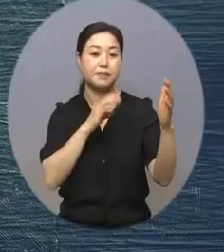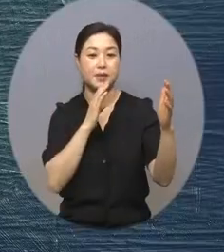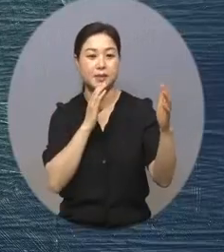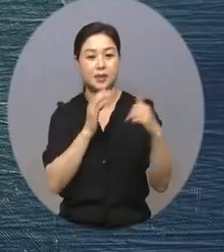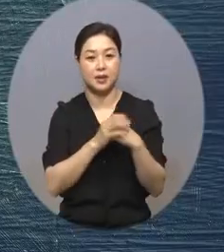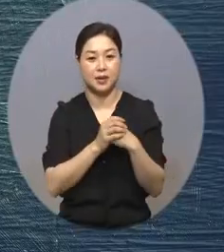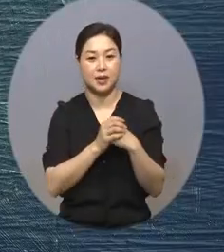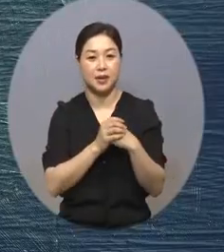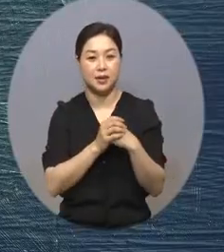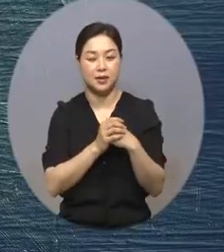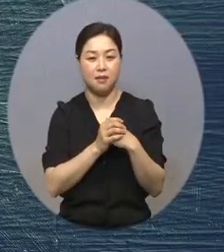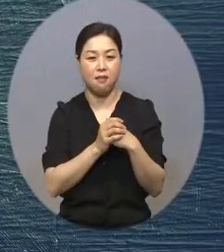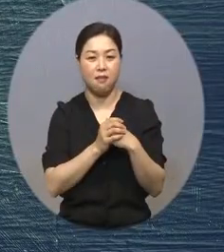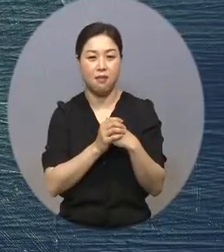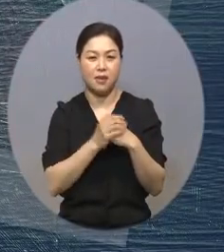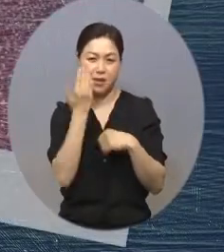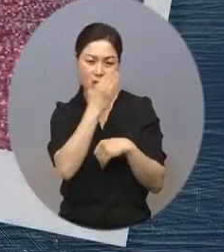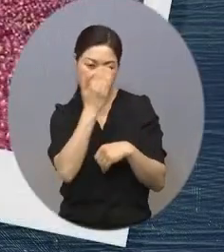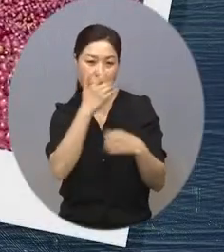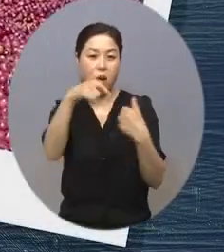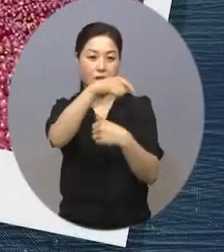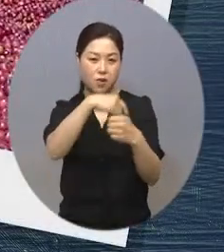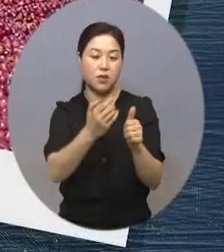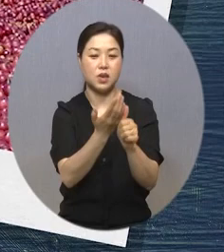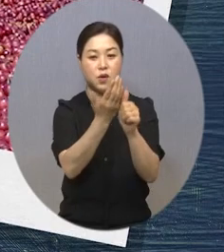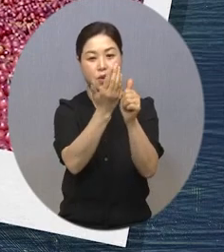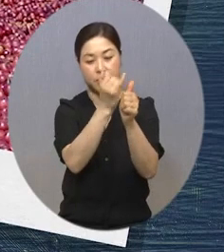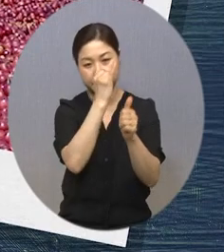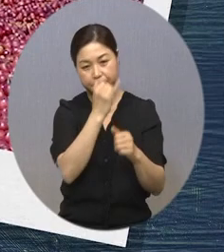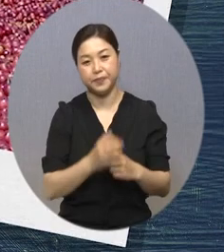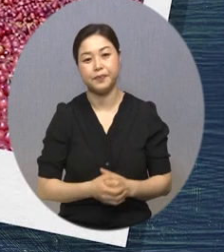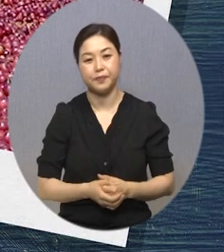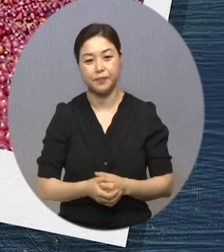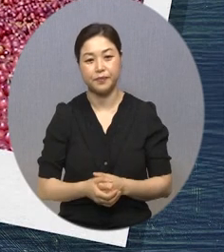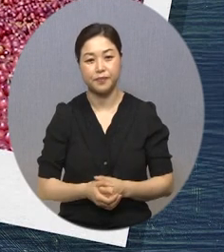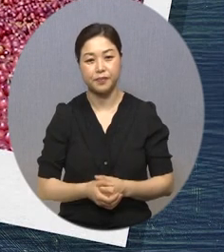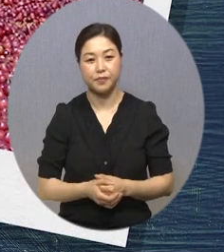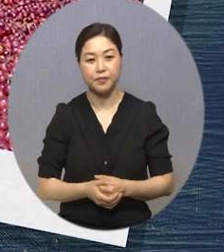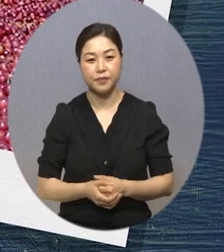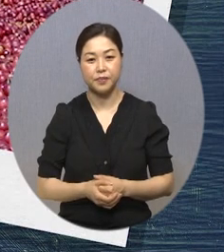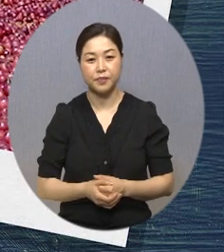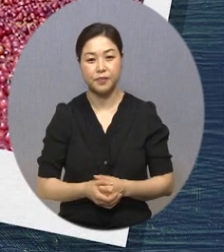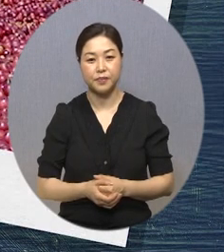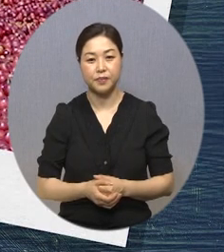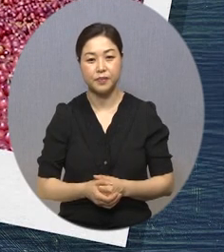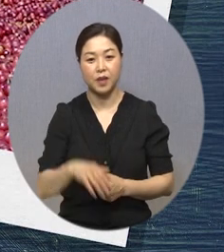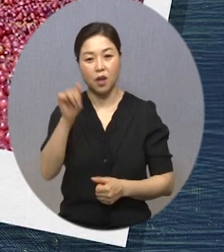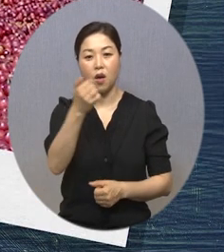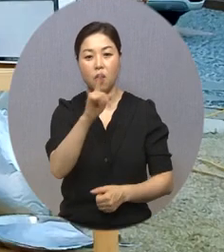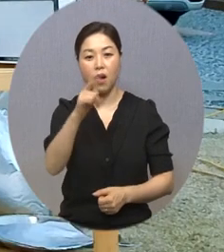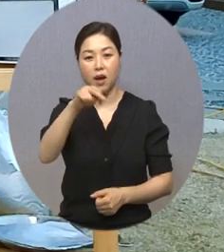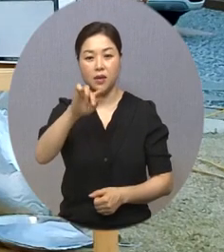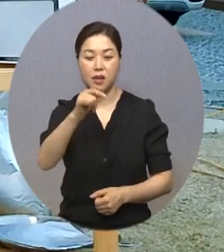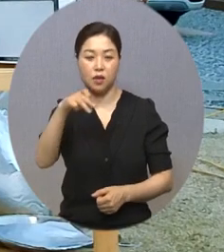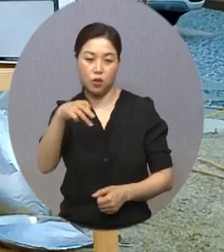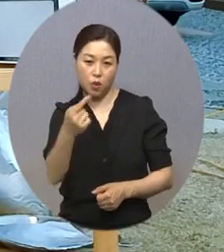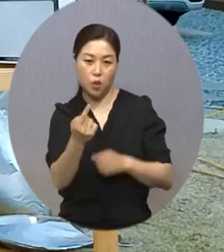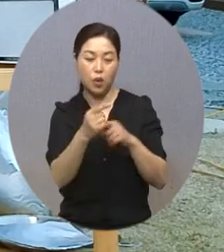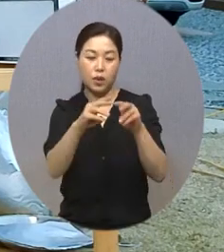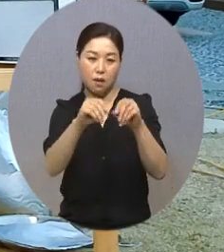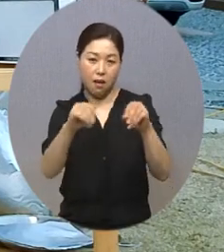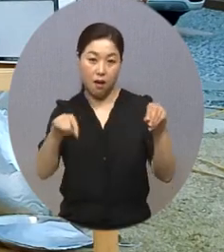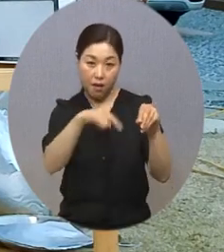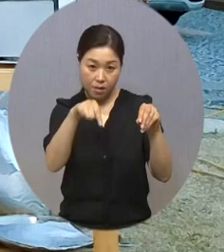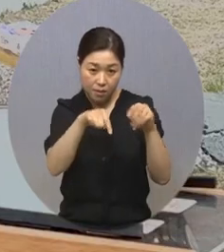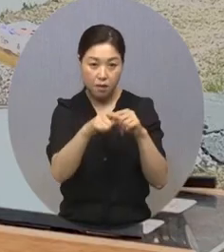천혜의 환경에서 제대를 하고 있거든요 그리고 마 손 포에서 또 재배를 하고 예문 해서 그 자매가 별로 넣어